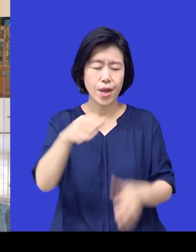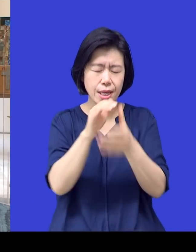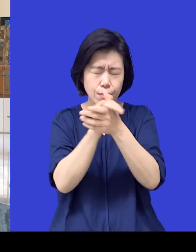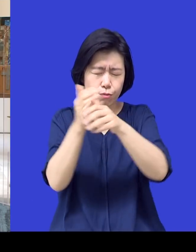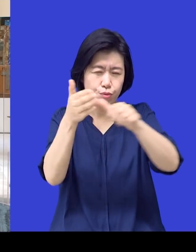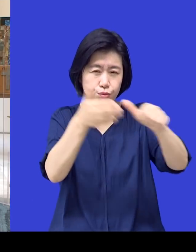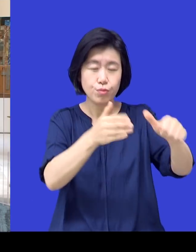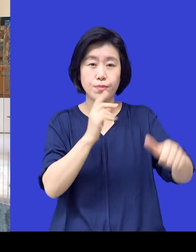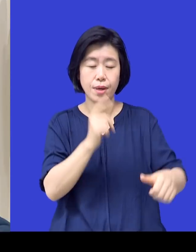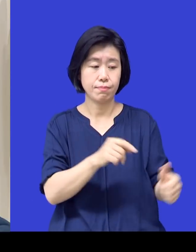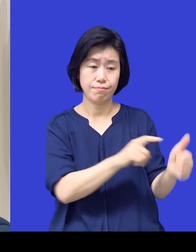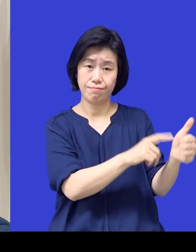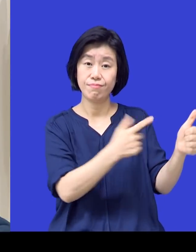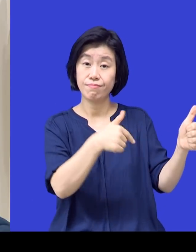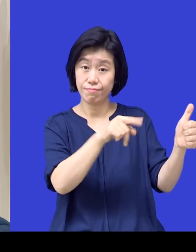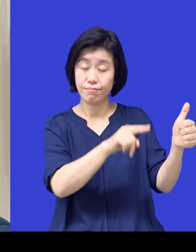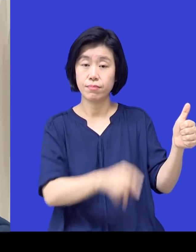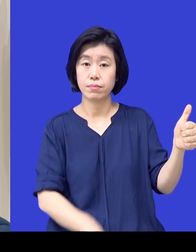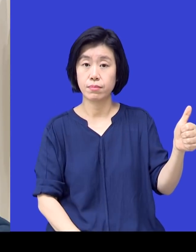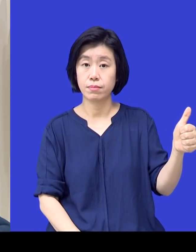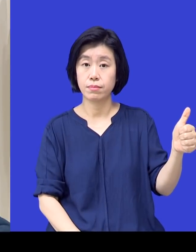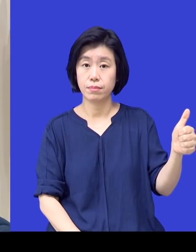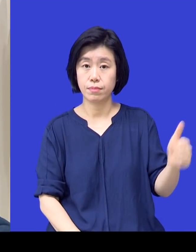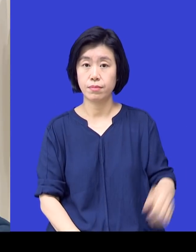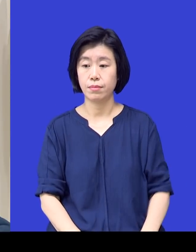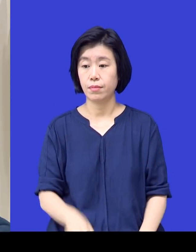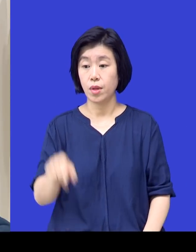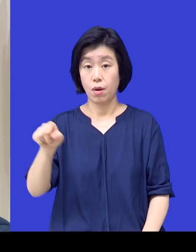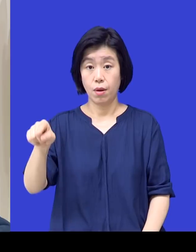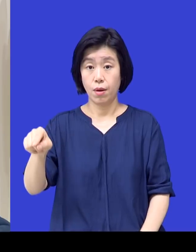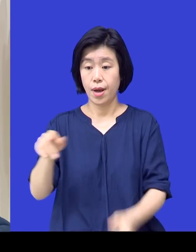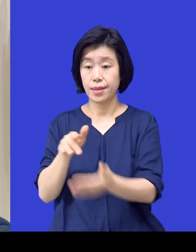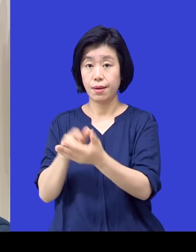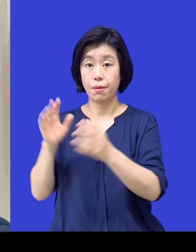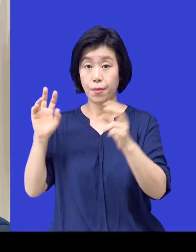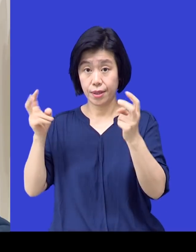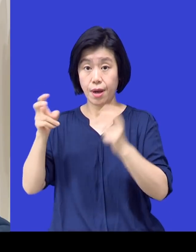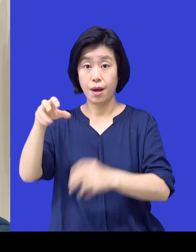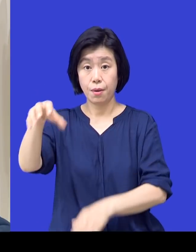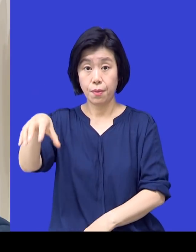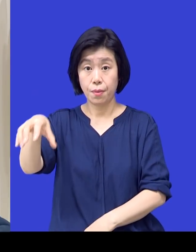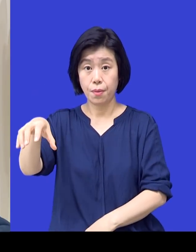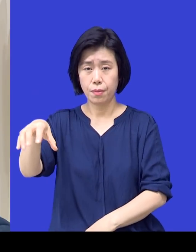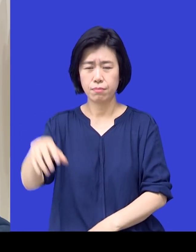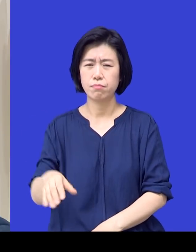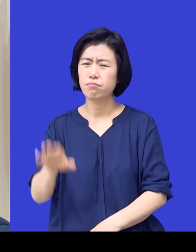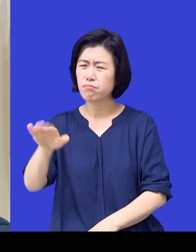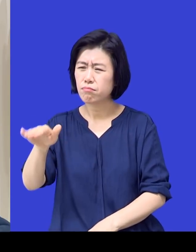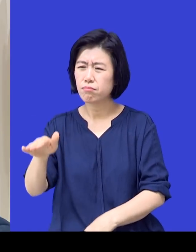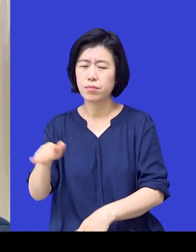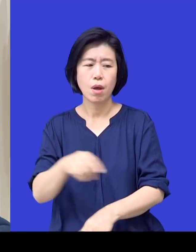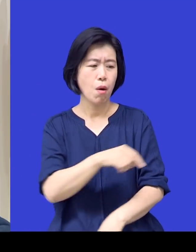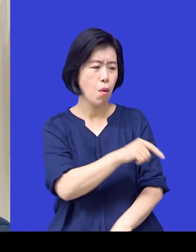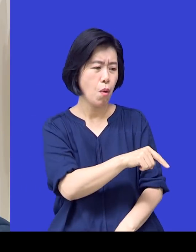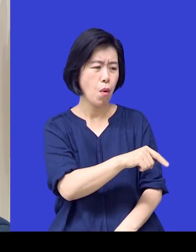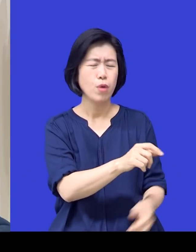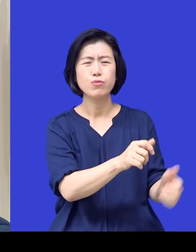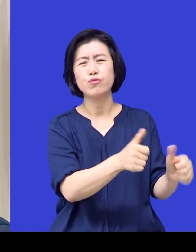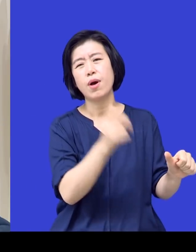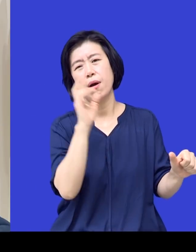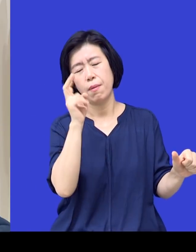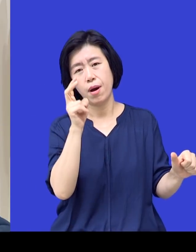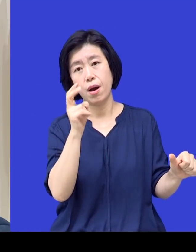기도해달라. 그래서 이 실험하고 있는 여기 제약회사에다가 얘는 죽을 수밖에 없다. 근데 모든 약을